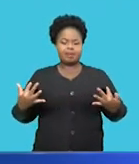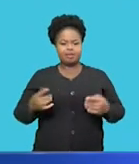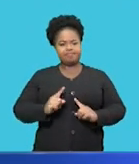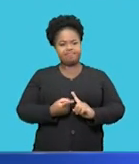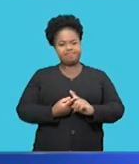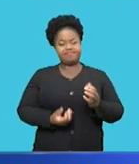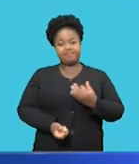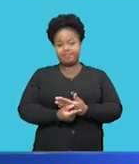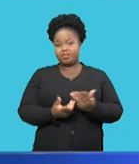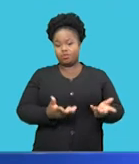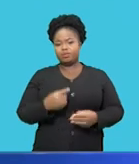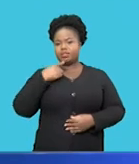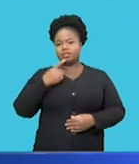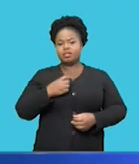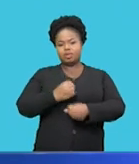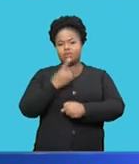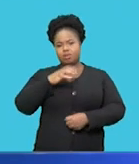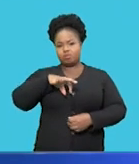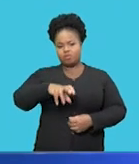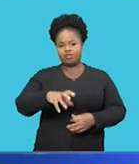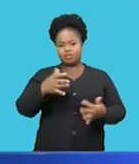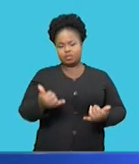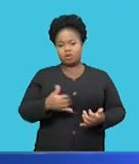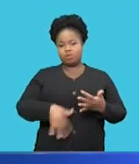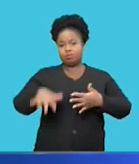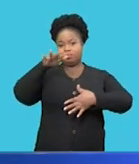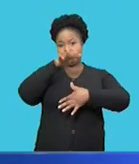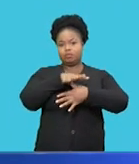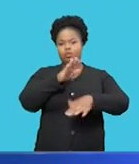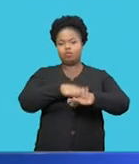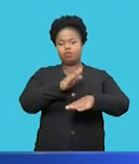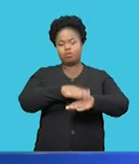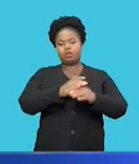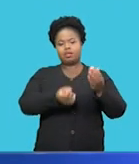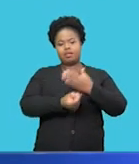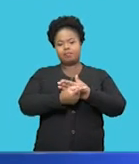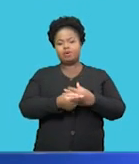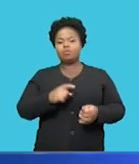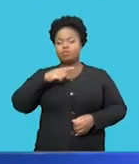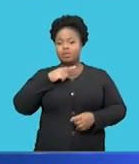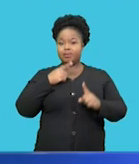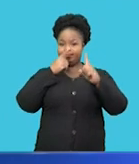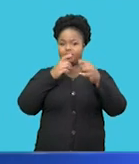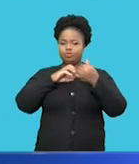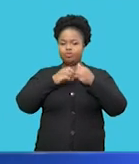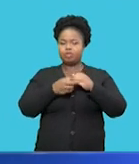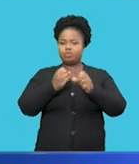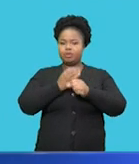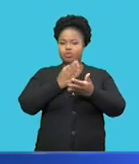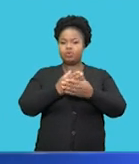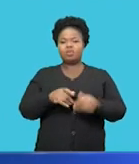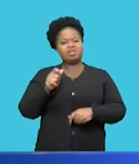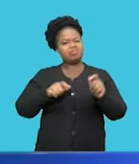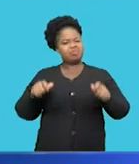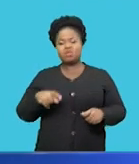Lesufi o boletse ha Profinsi ya Gauteng e se e le malala a laotswe ho hlapholleleng tshebetso le ho lebiseng motjheng wa tshebetso ya gore bareki ba